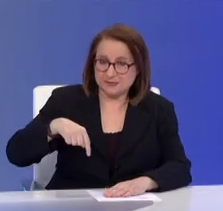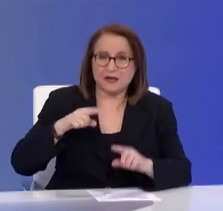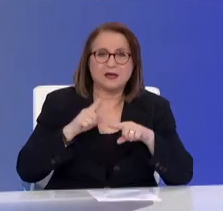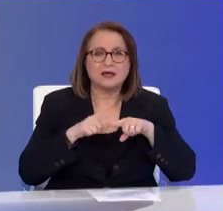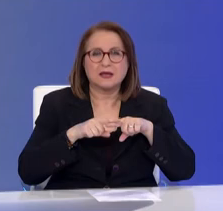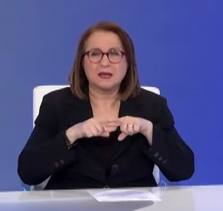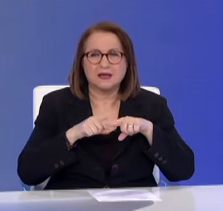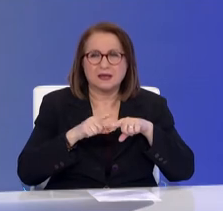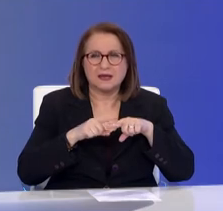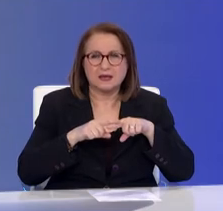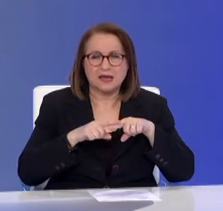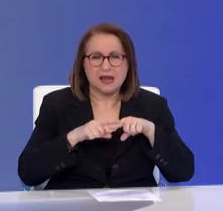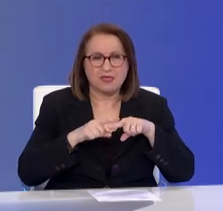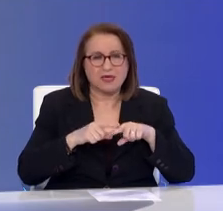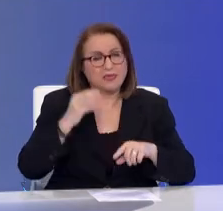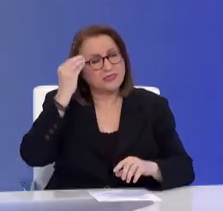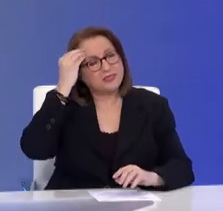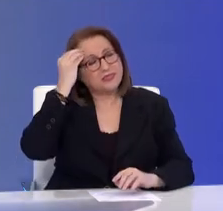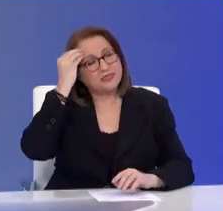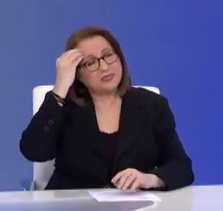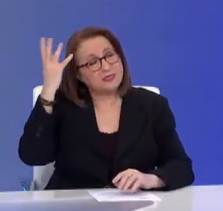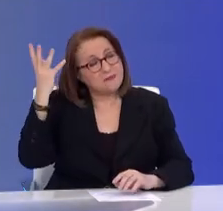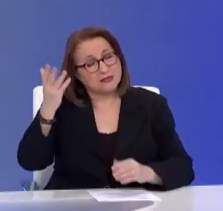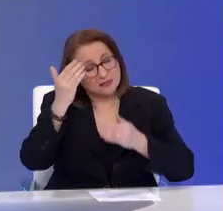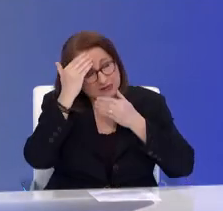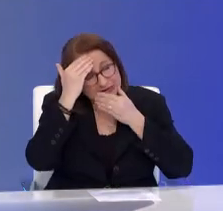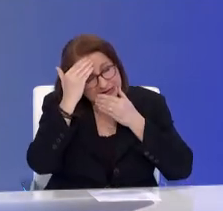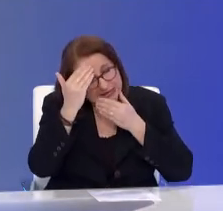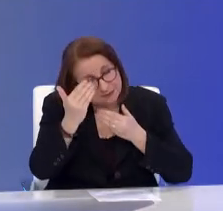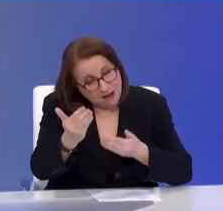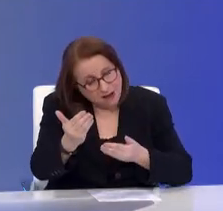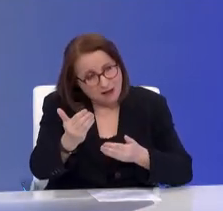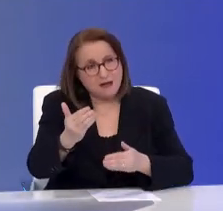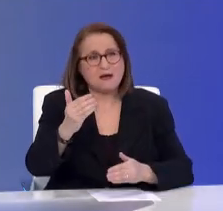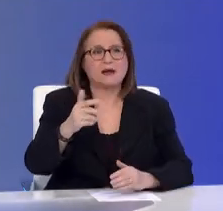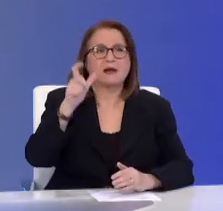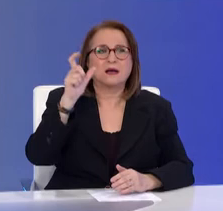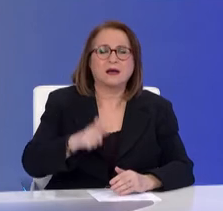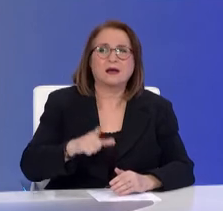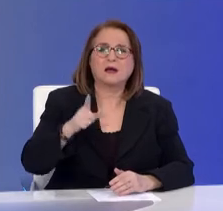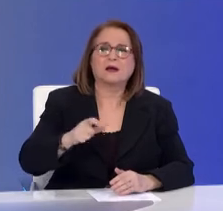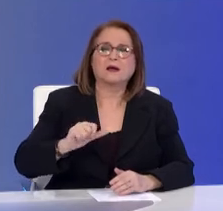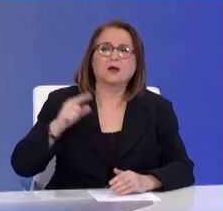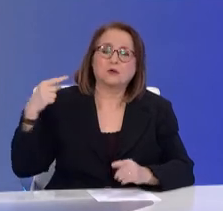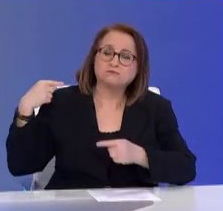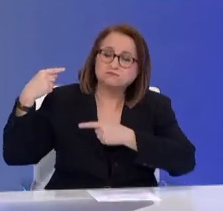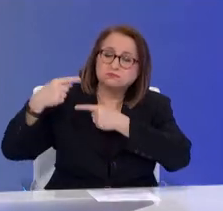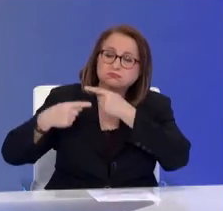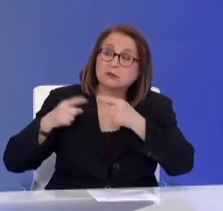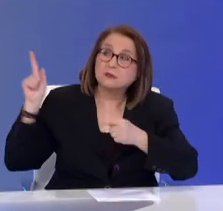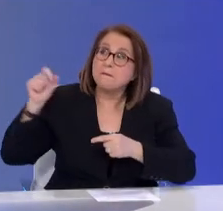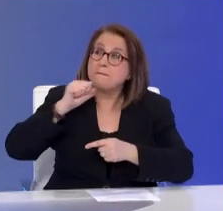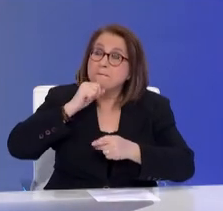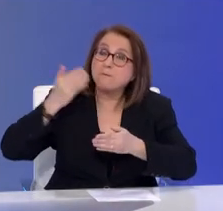Ελλάδα θυμάται και τιμά τον πρόγονο του κυρίου Τζον